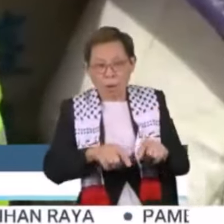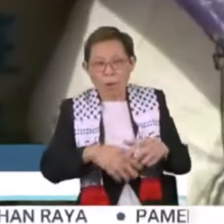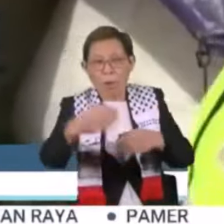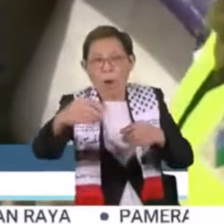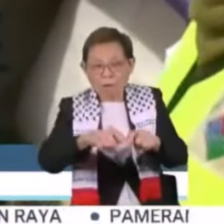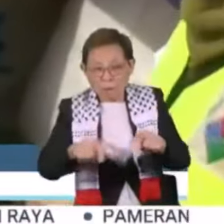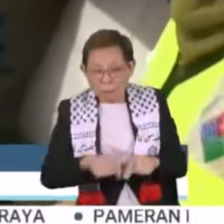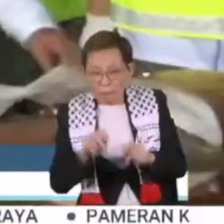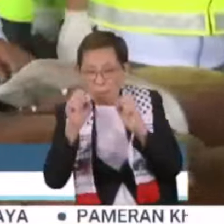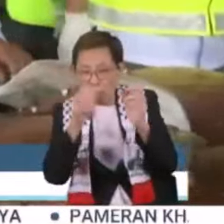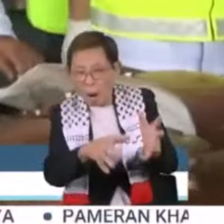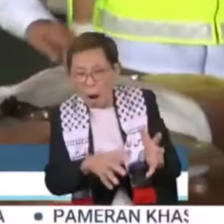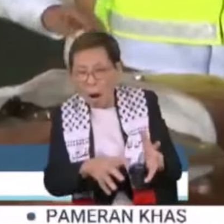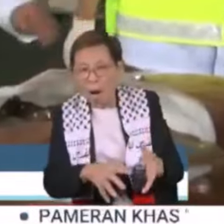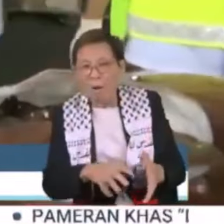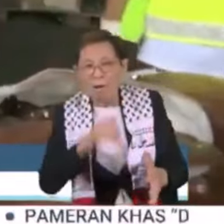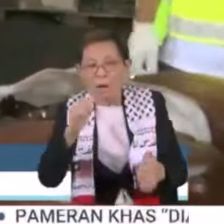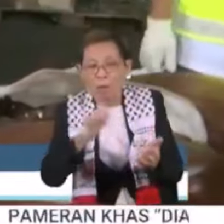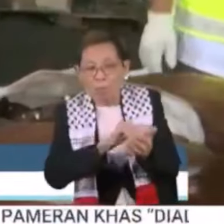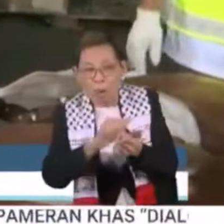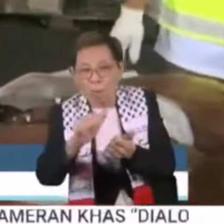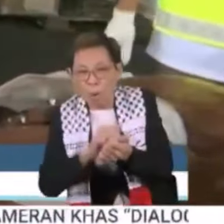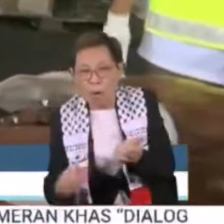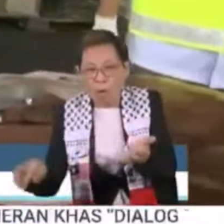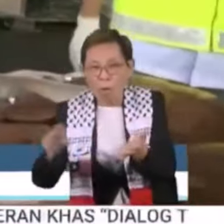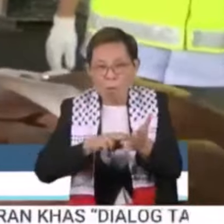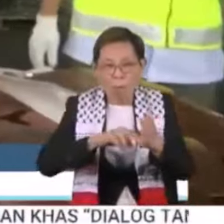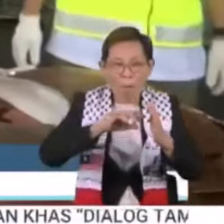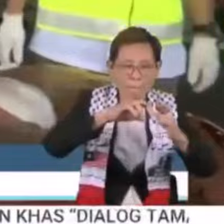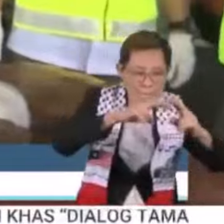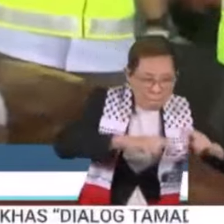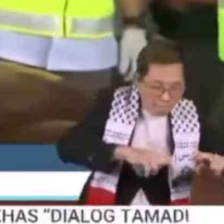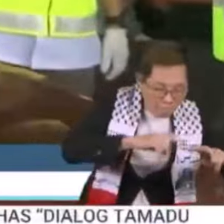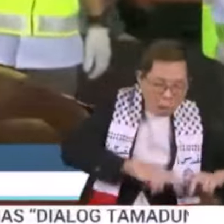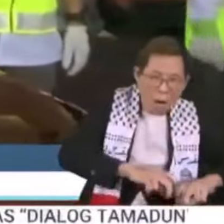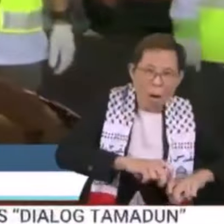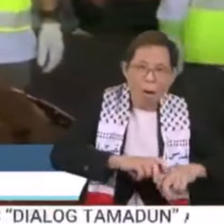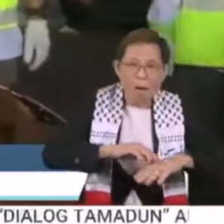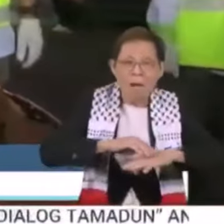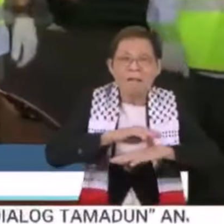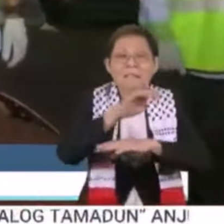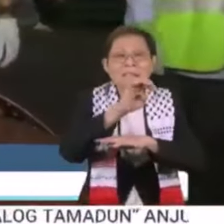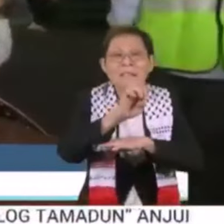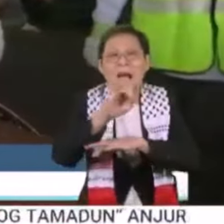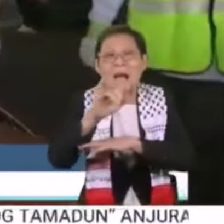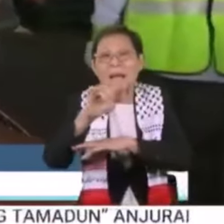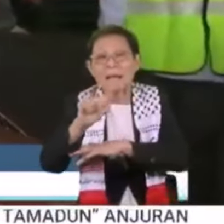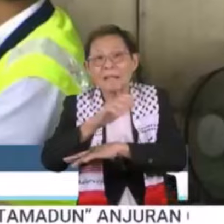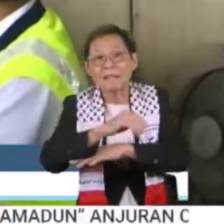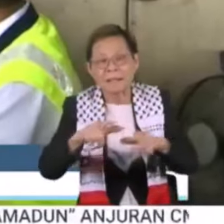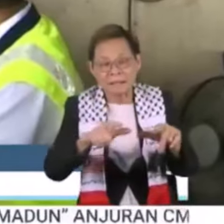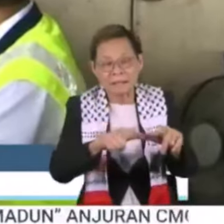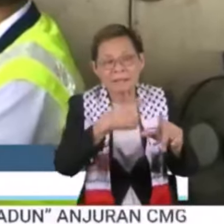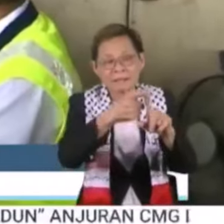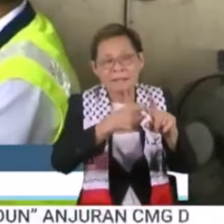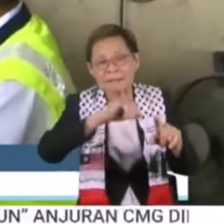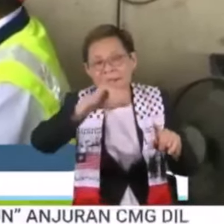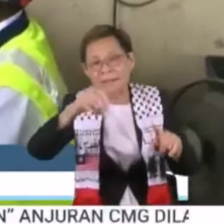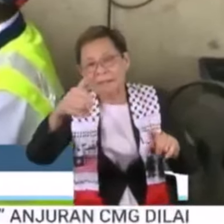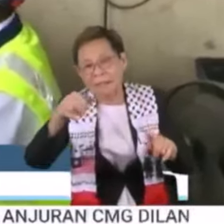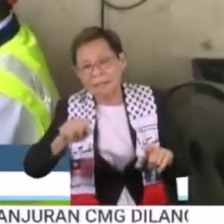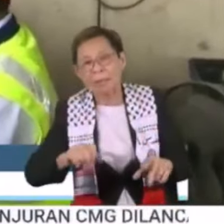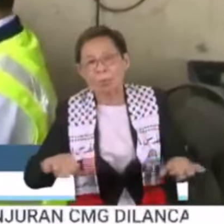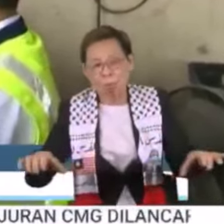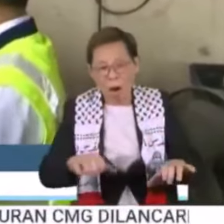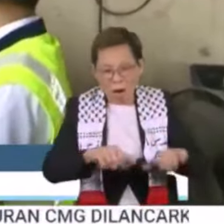buangan terjadual tanpa kelulusan laporan penilaian kesan kepada alam sekeliling EIA dan lesen daripada JAS.